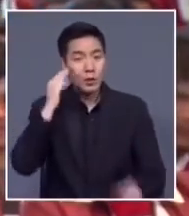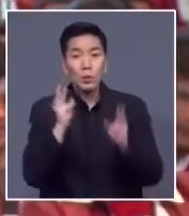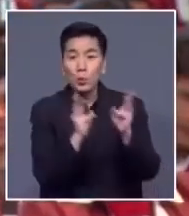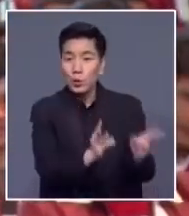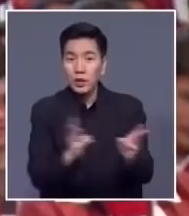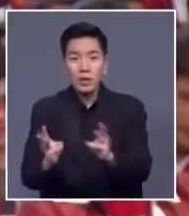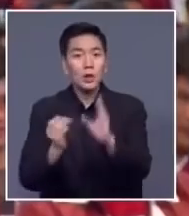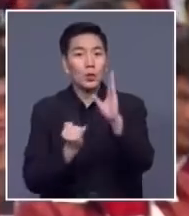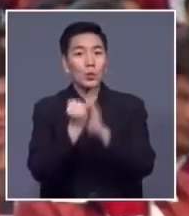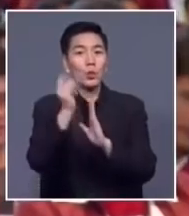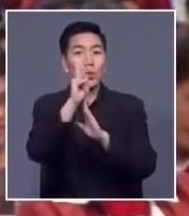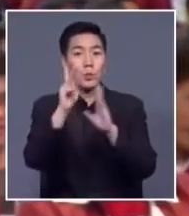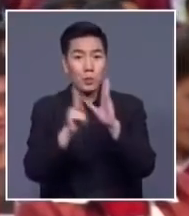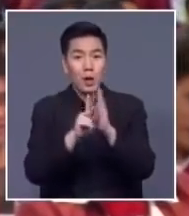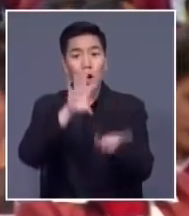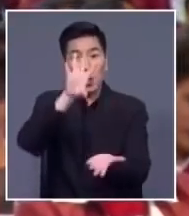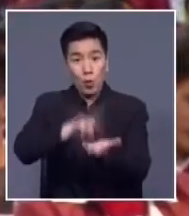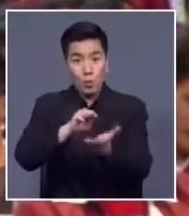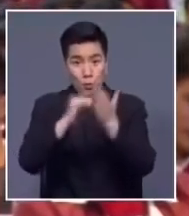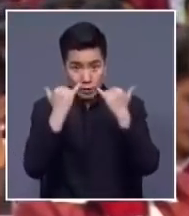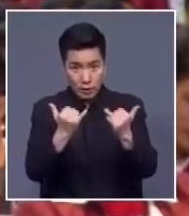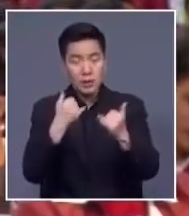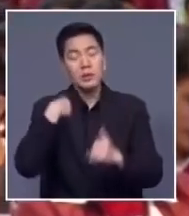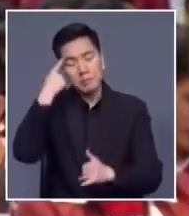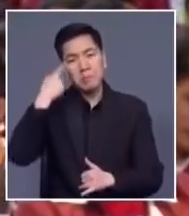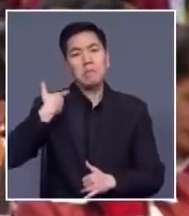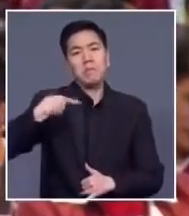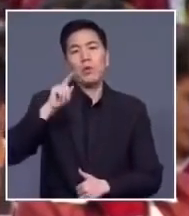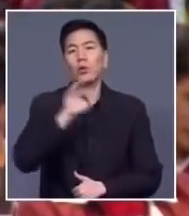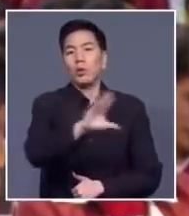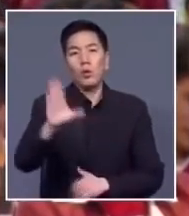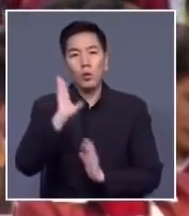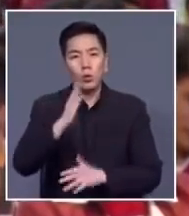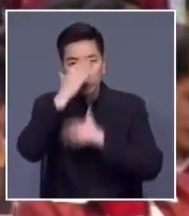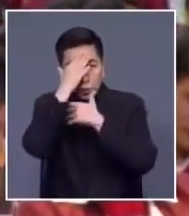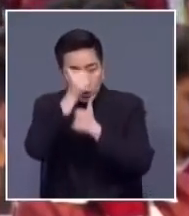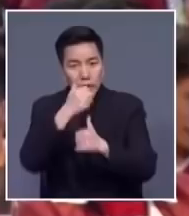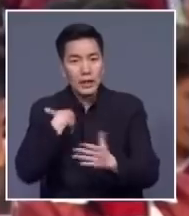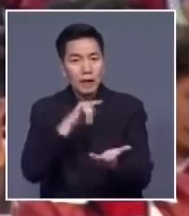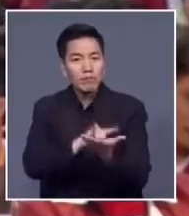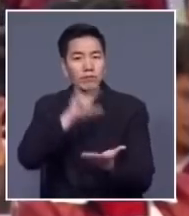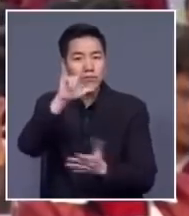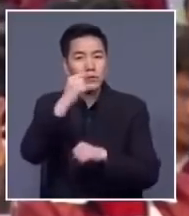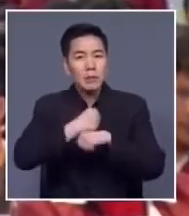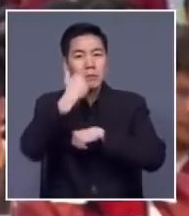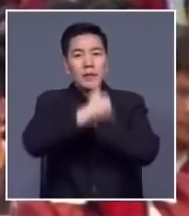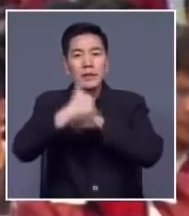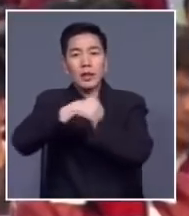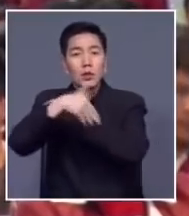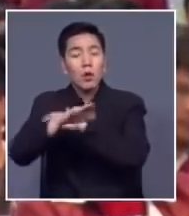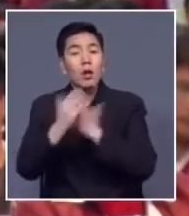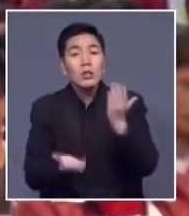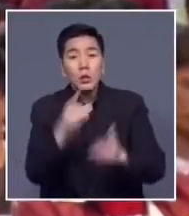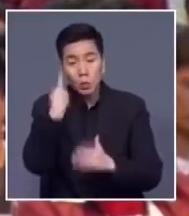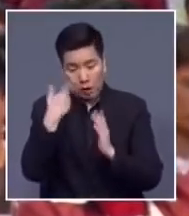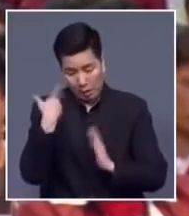กฎหมายนะครับเชื่อได้ว่าข้อมูลในวันนี้จะเป็นประโยชน์อย่างมากนะครับสำหรับใครที่สนใจเดินทางไปทำงานในต่างประเทศหรือว่าใครที่มีพี่น้องญาติส